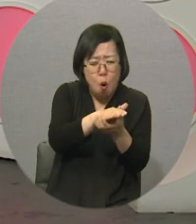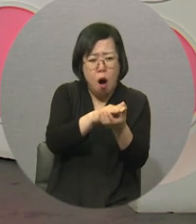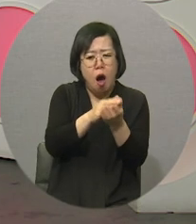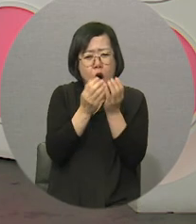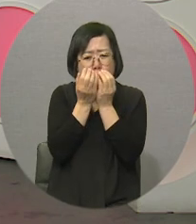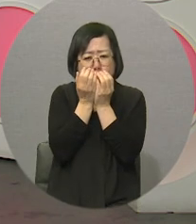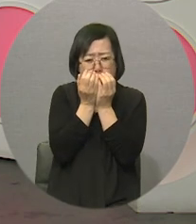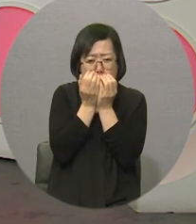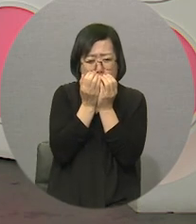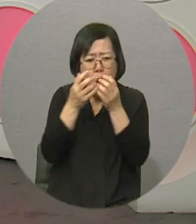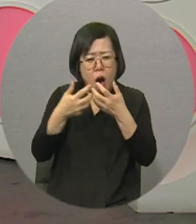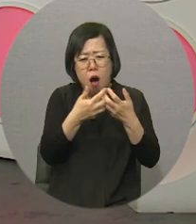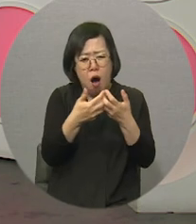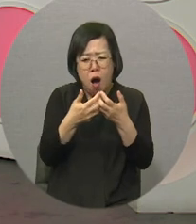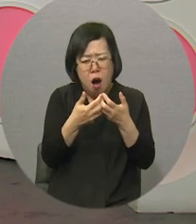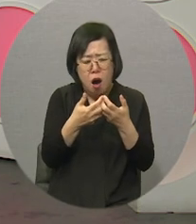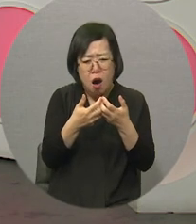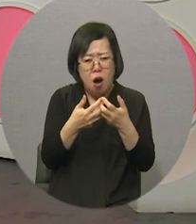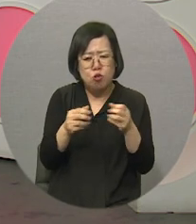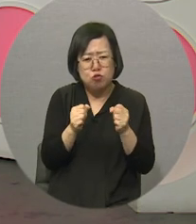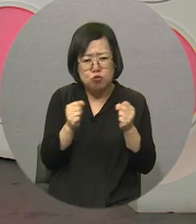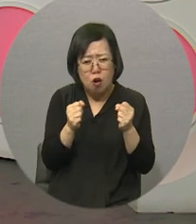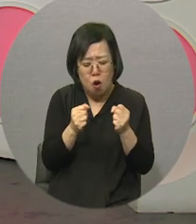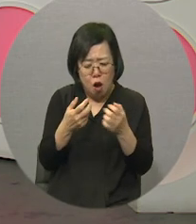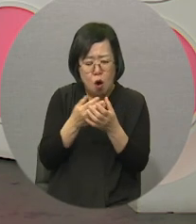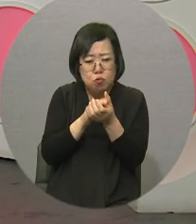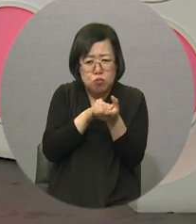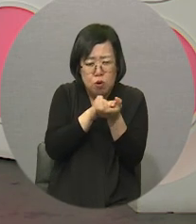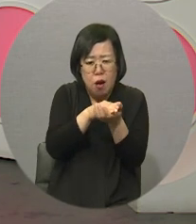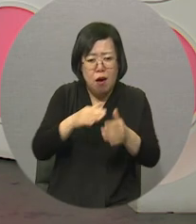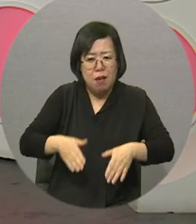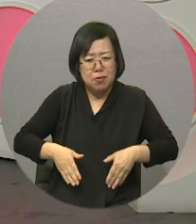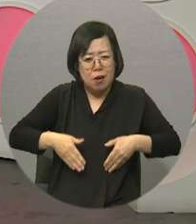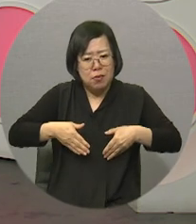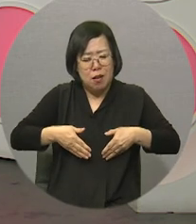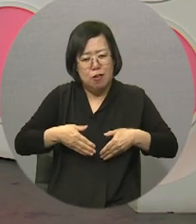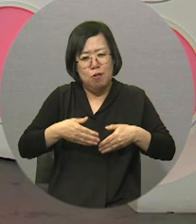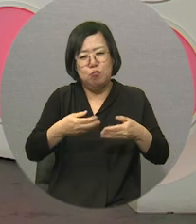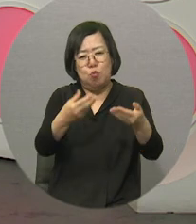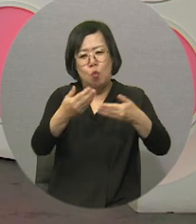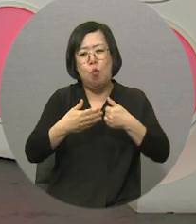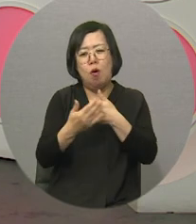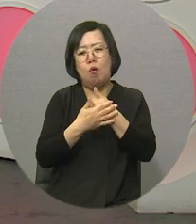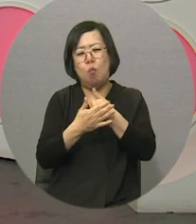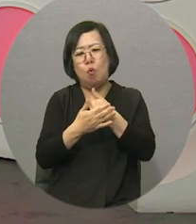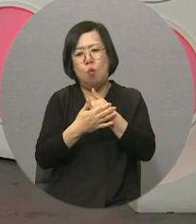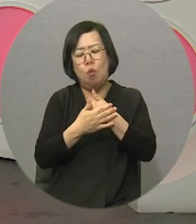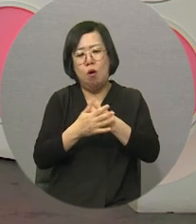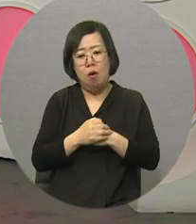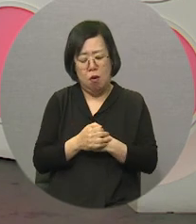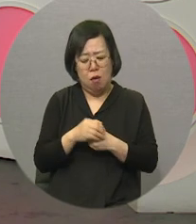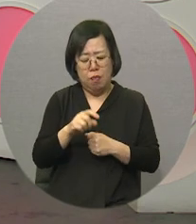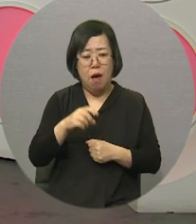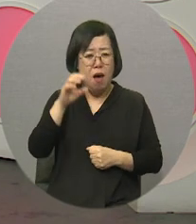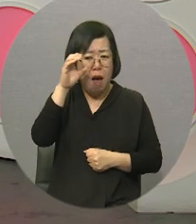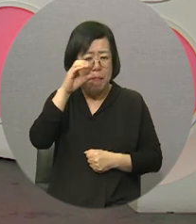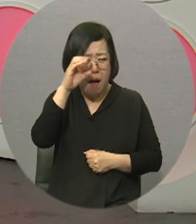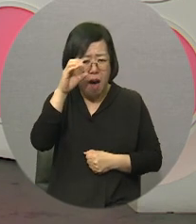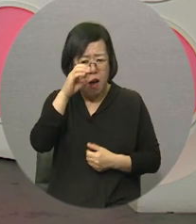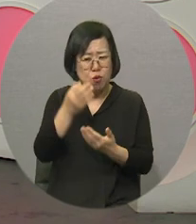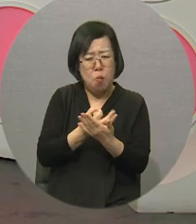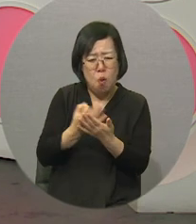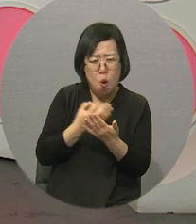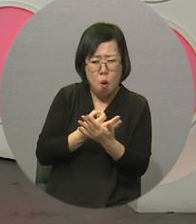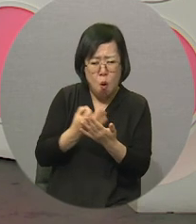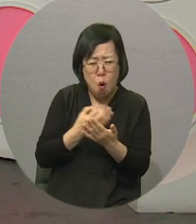직접 어루만져주면서 입김을 불어주시는 거예요. 아르바이트와 자취를 하느라 힘든 때가 있었던 그